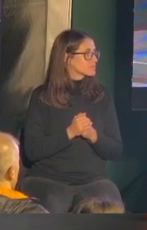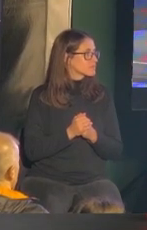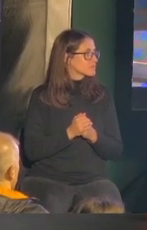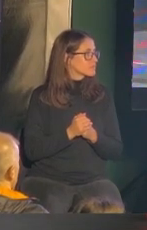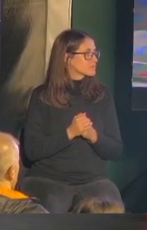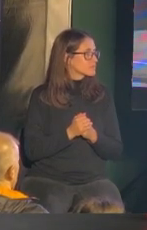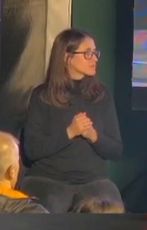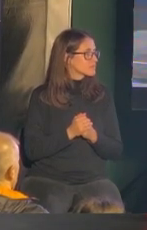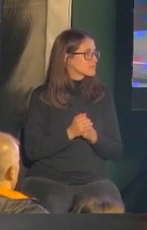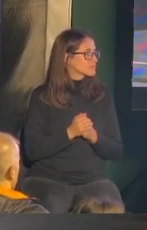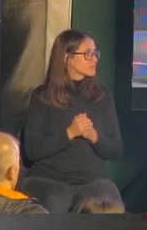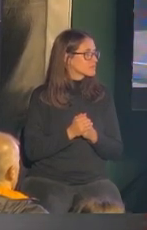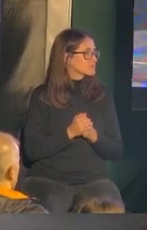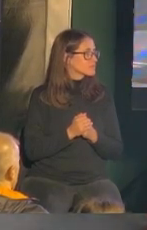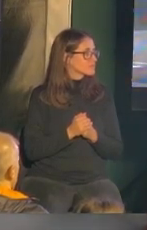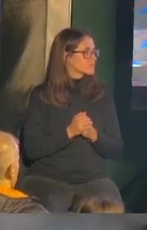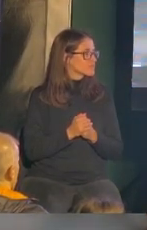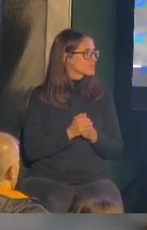del...